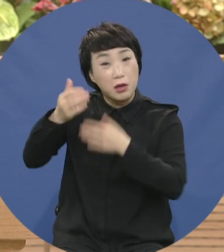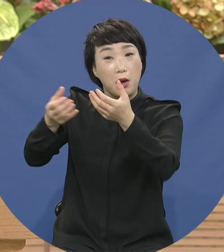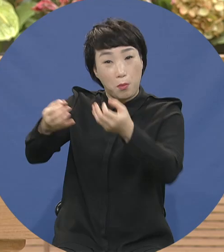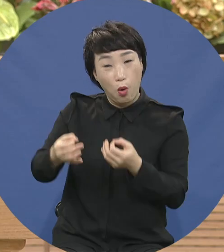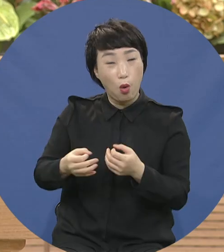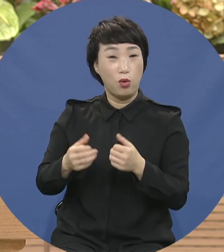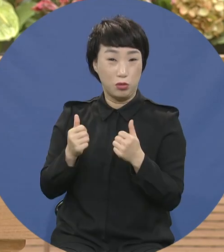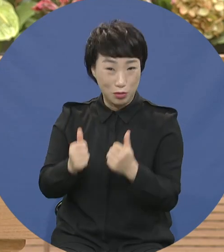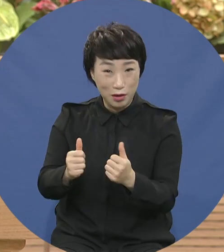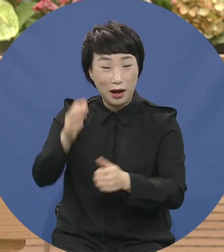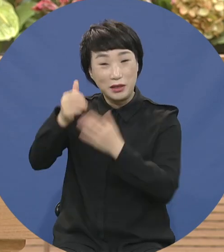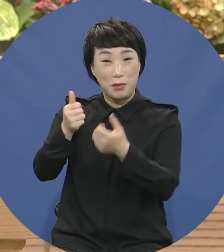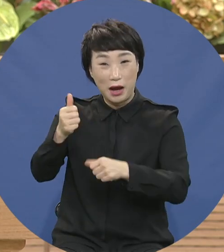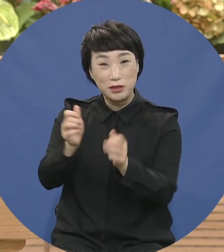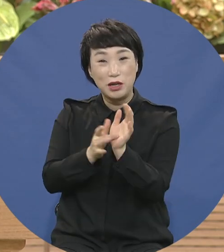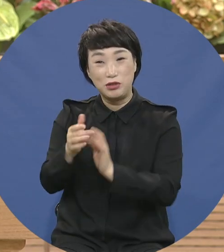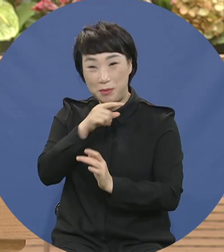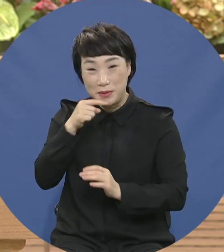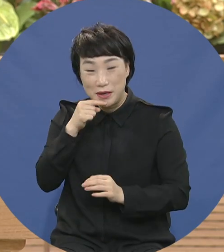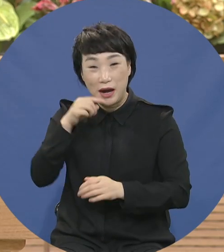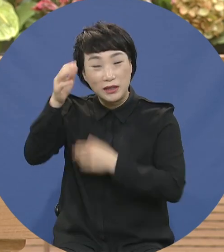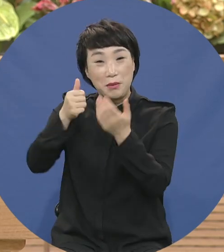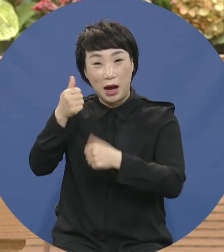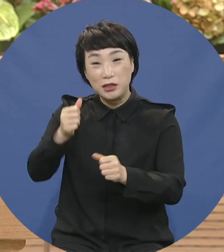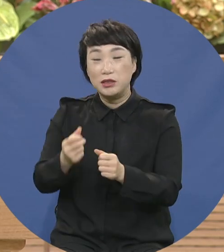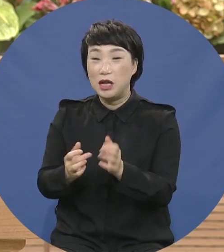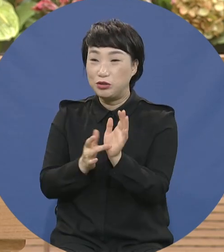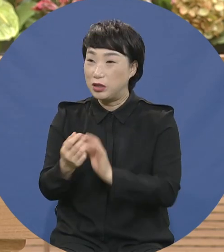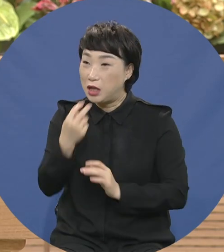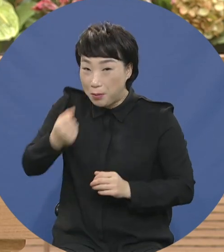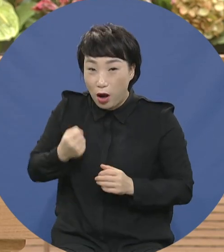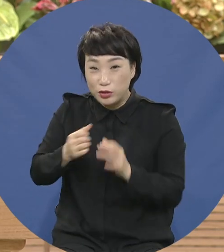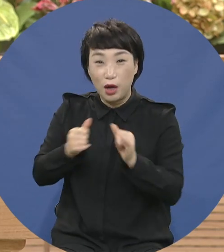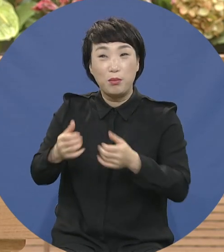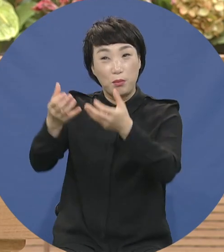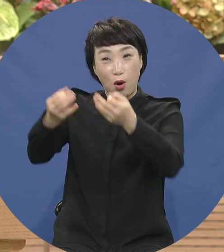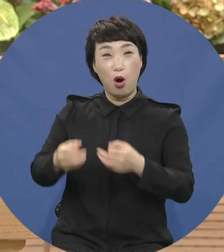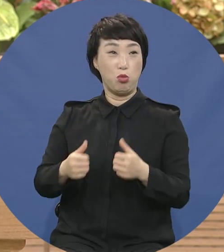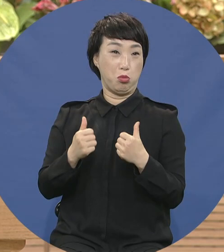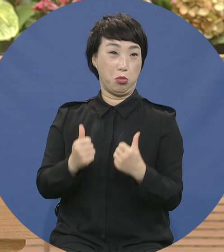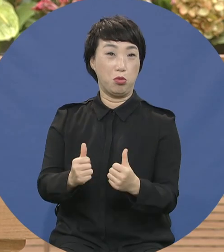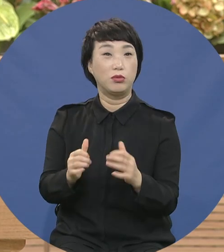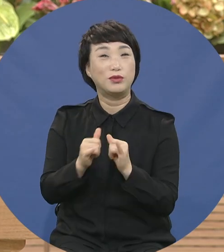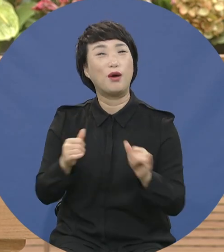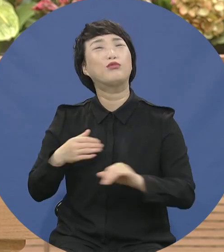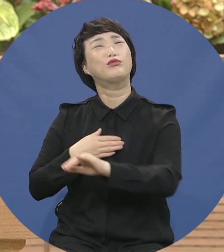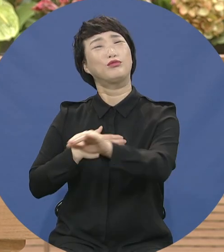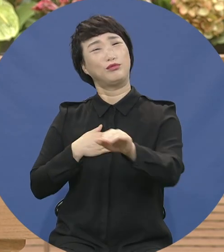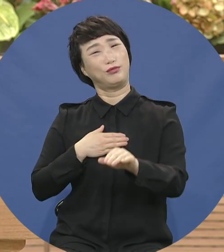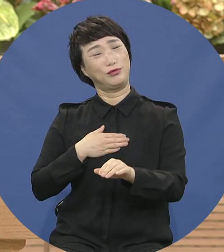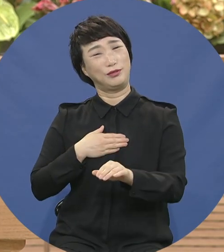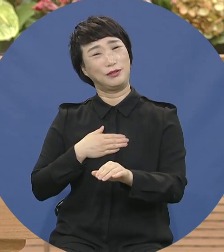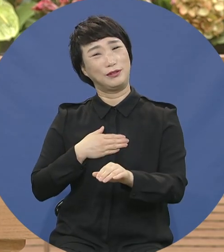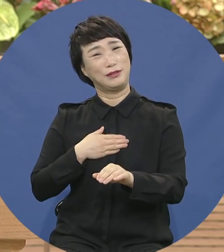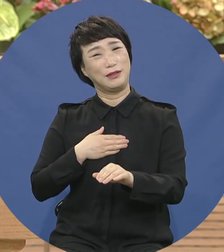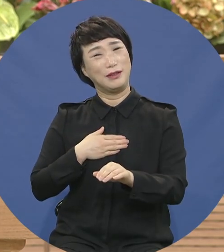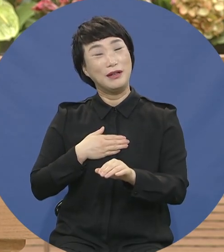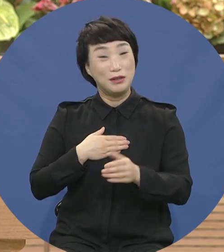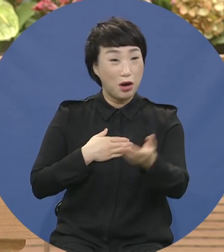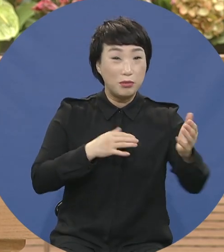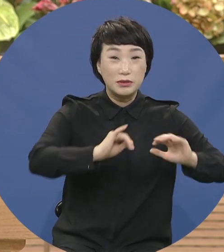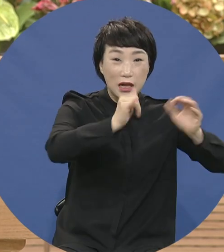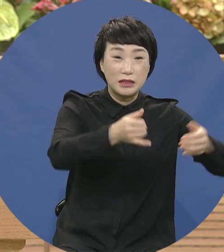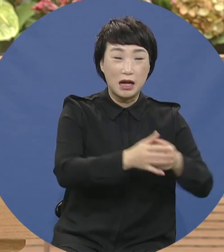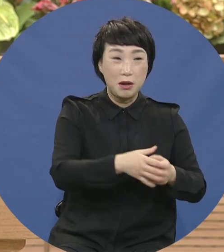때 자기 아들의 피와 자기 아들의 생명이 있는 자가 가장 가치 있는 자라 이 말입니다.